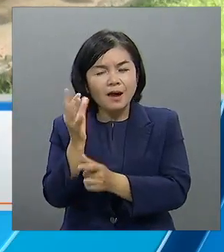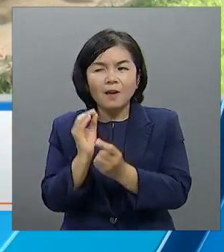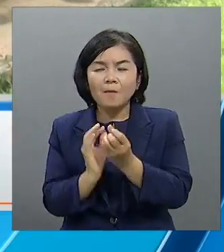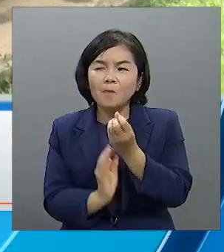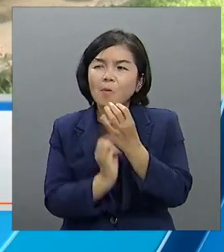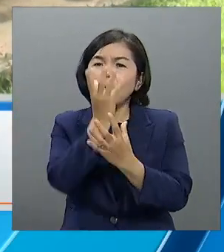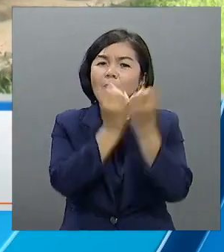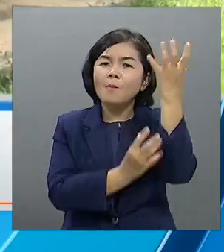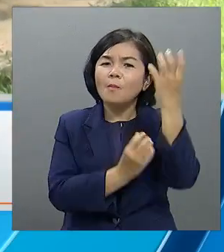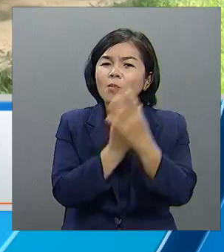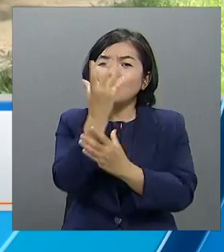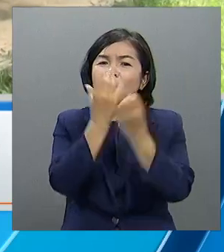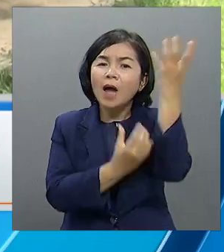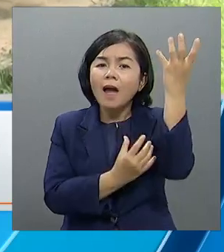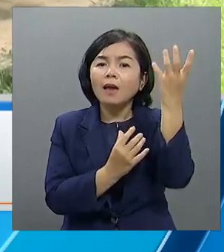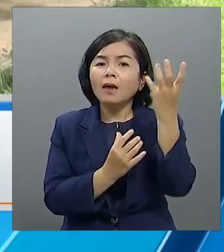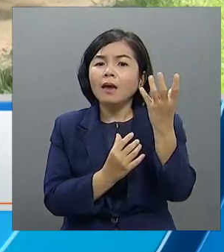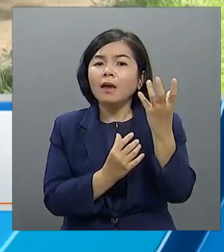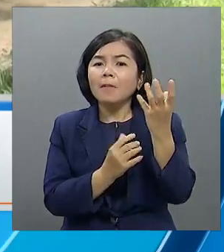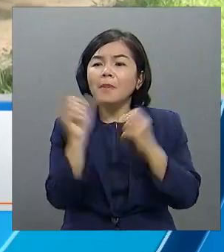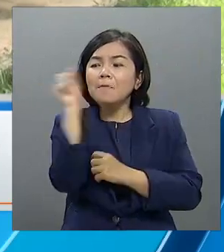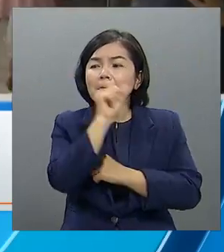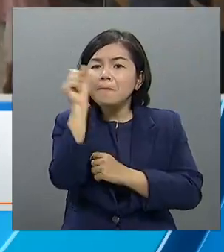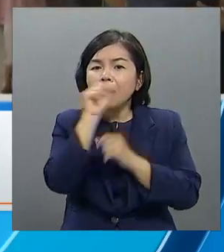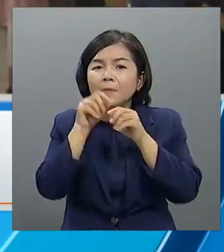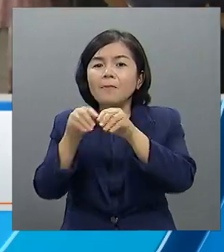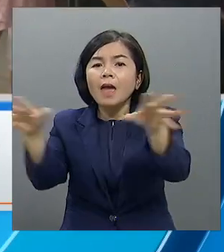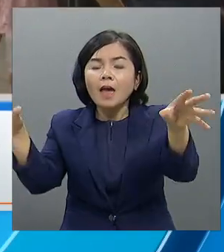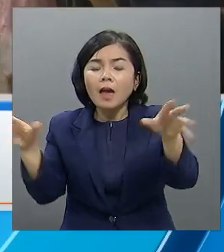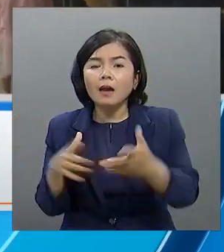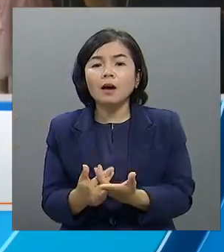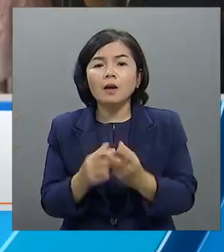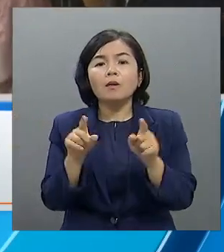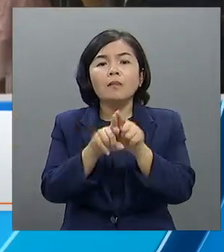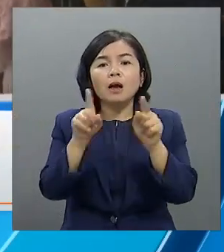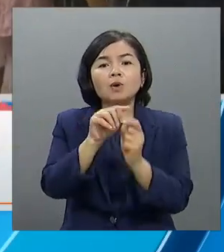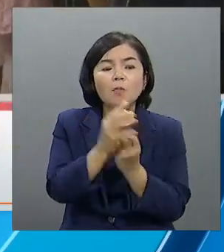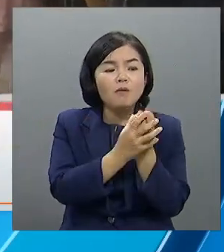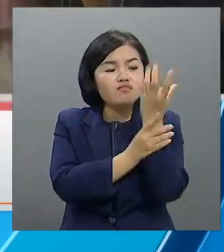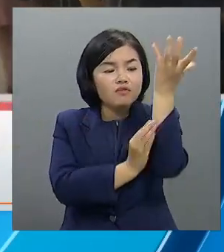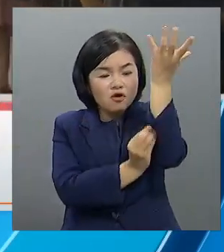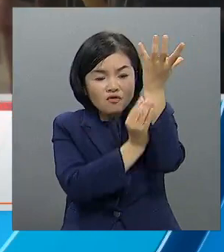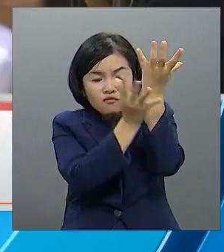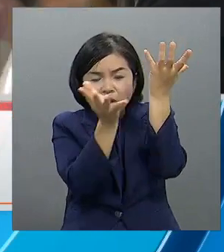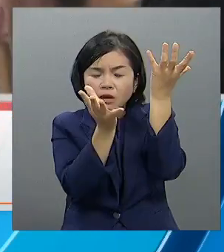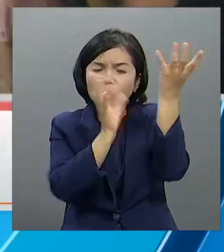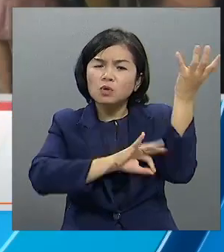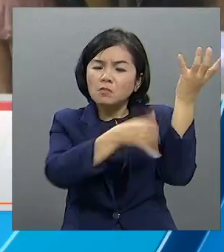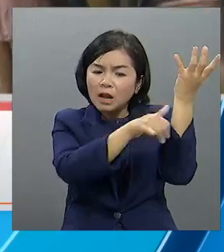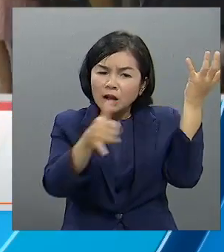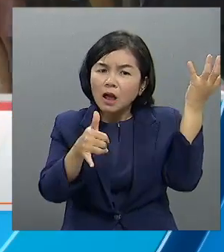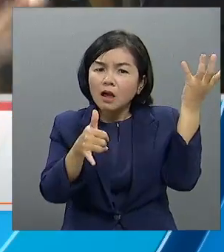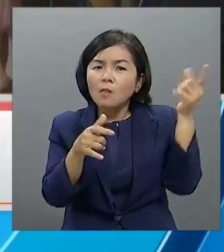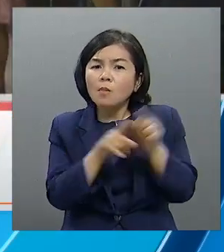งให้ต้นไม้แบบฟังเขาบอกว่าผลผลิตก็ดีนะแตกยอดออกผลผลิตเยอะเลยอ่ะก็ไม่แน่ใจเหมือนกันว่ามันจะอาจจะมีโทนเสียงหรือว่